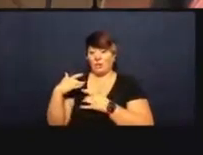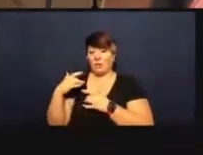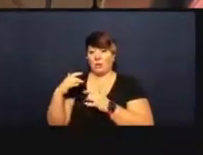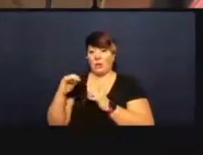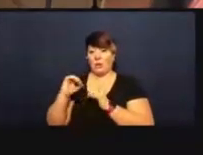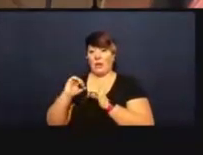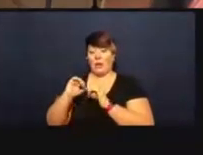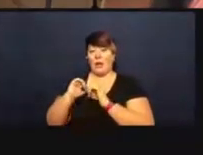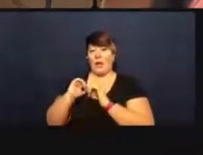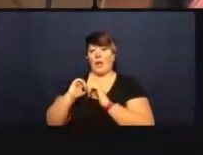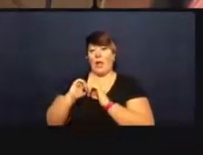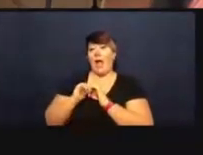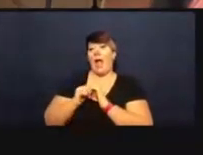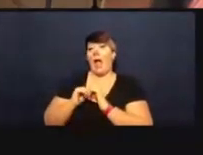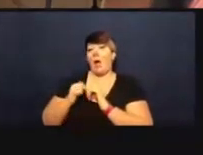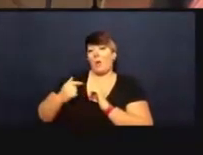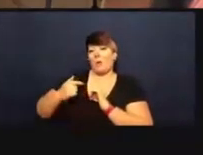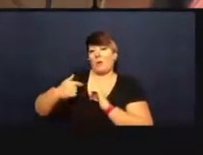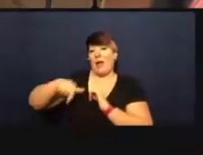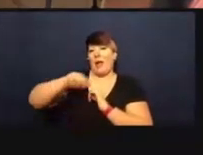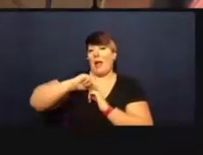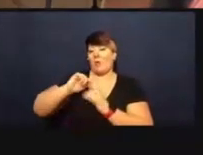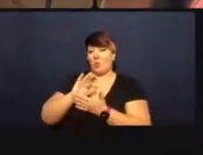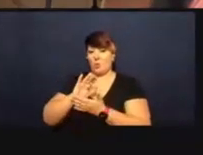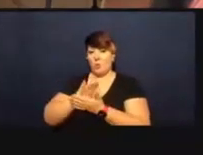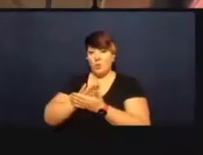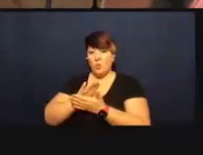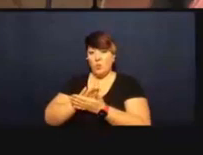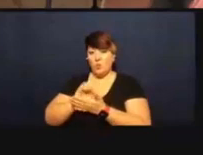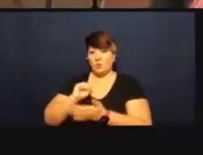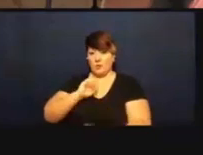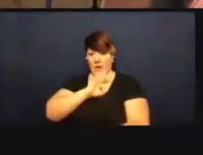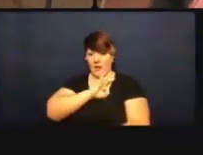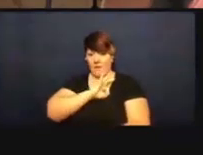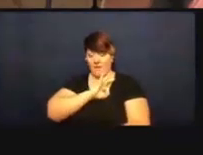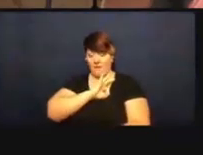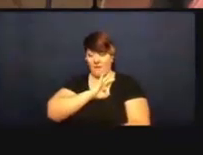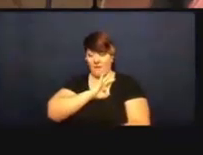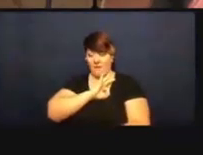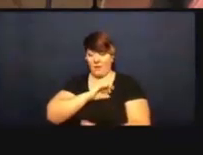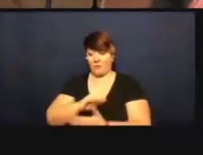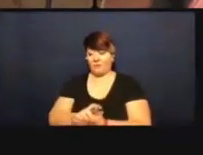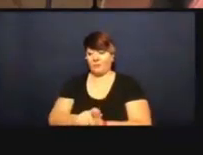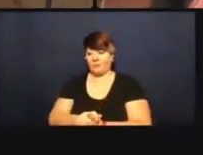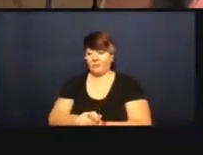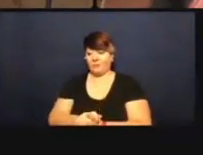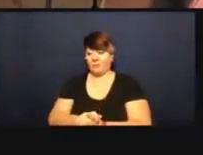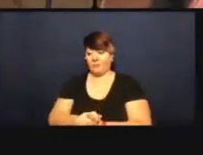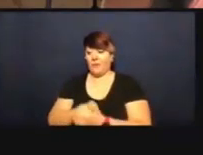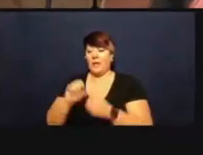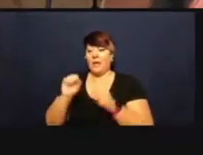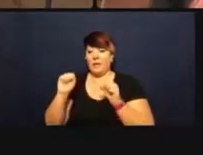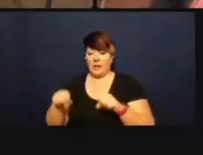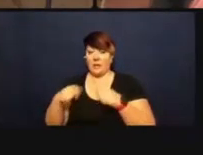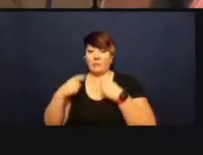Nina wasiwasi ya kuwa huenda wafanyakazi wetu